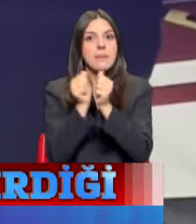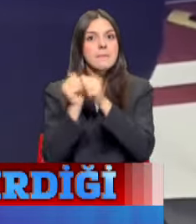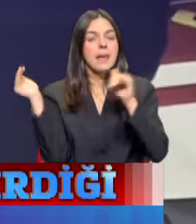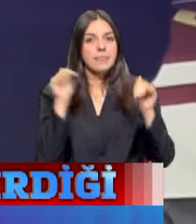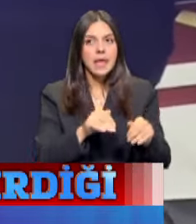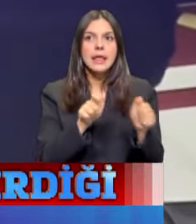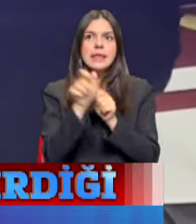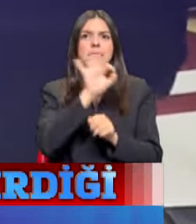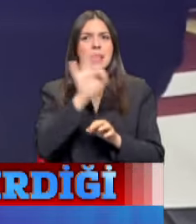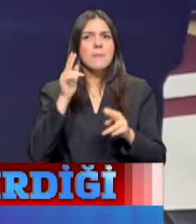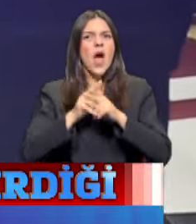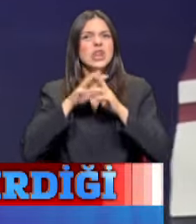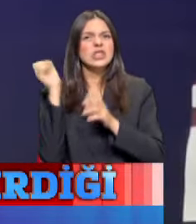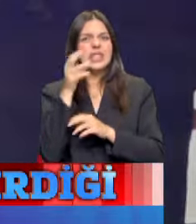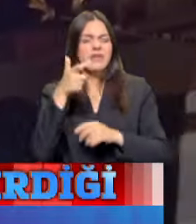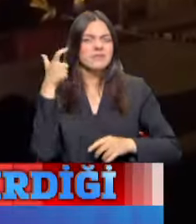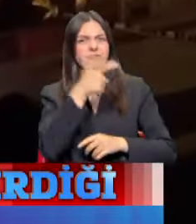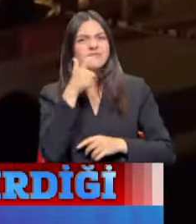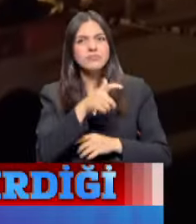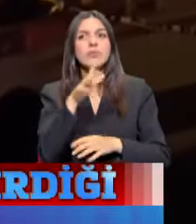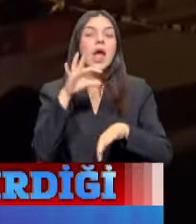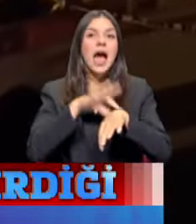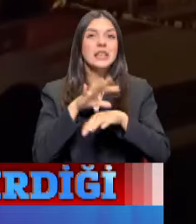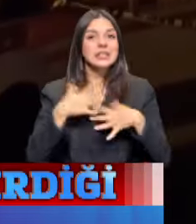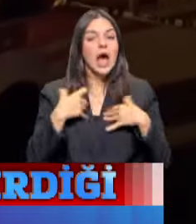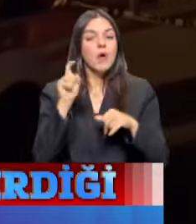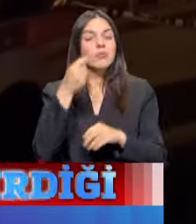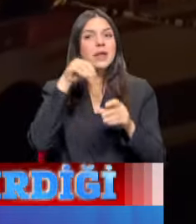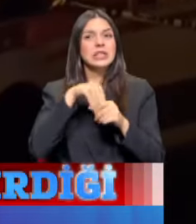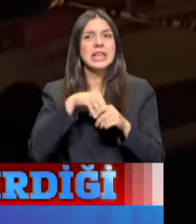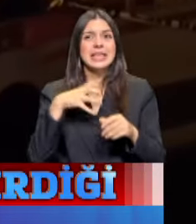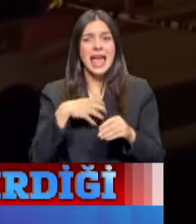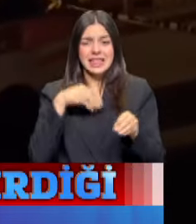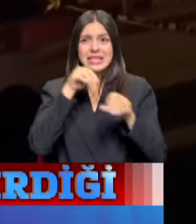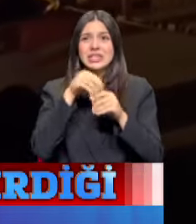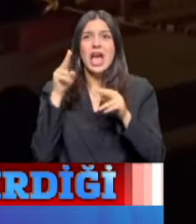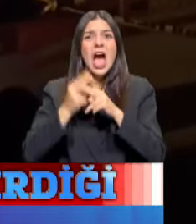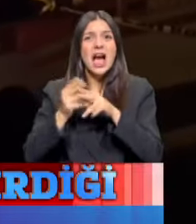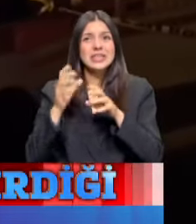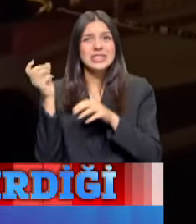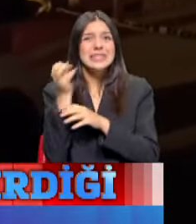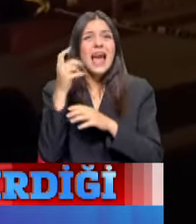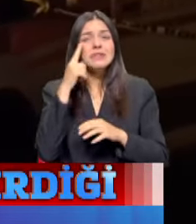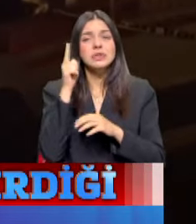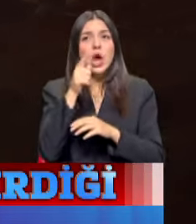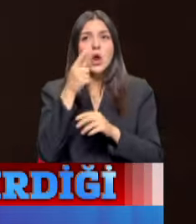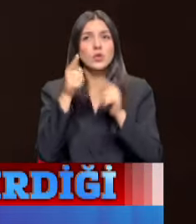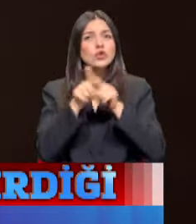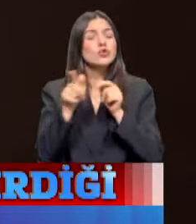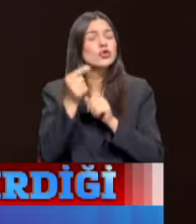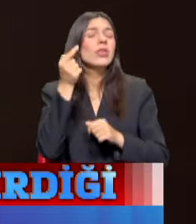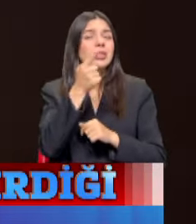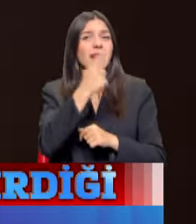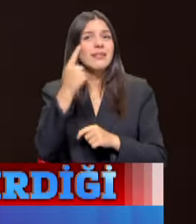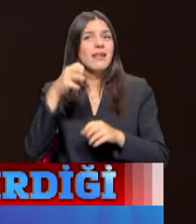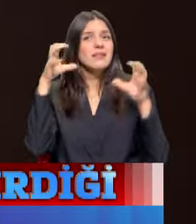Namlularını acil servise doğrulttular. Hastaların şifa bulmak için kendini can havliyle attığı acil servisi kurşun yağmuruna tuttular. Bahçeli